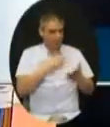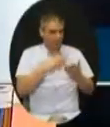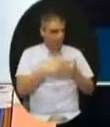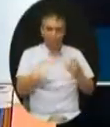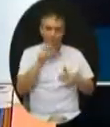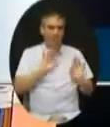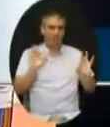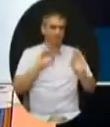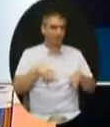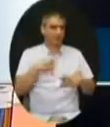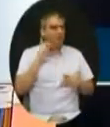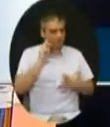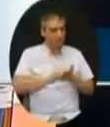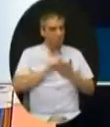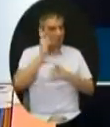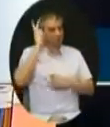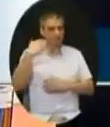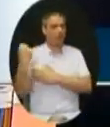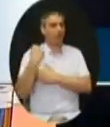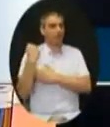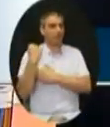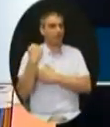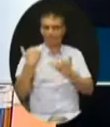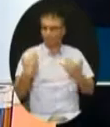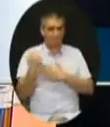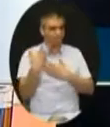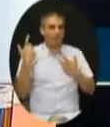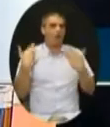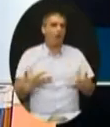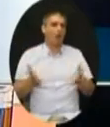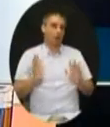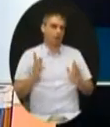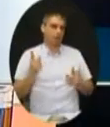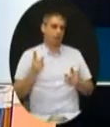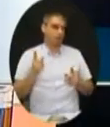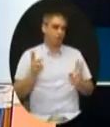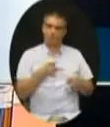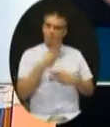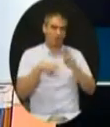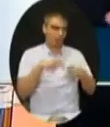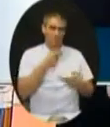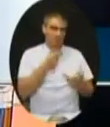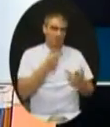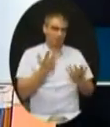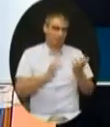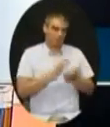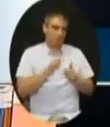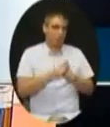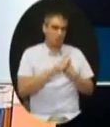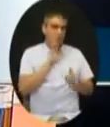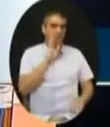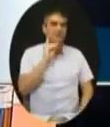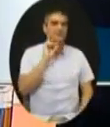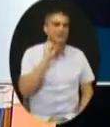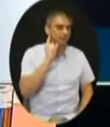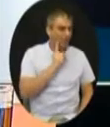בסוף אף אחד לא מטפל. צריך להיות משרד החוץ חזק, וכרגע הוא לא חזק, הוא מוחלש מאוד, שבוודאי לא יכול לטפל בתופעה מורכבת כמו BDS. אבל,